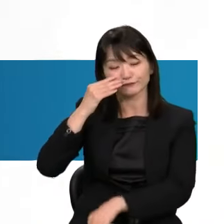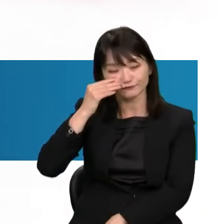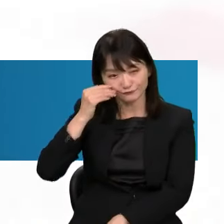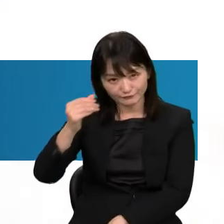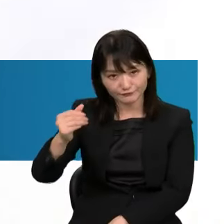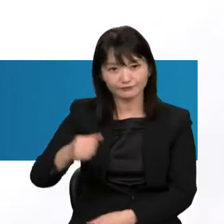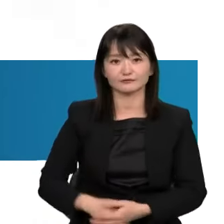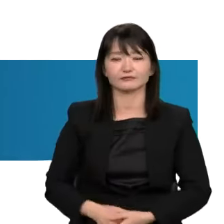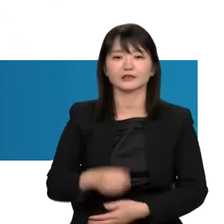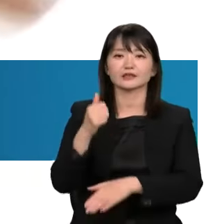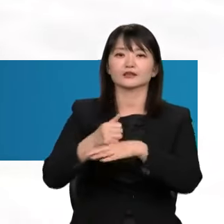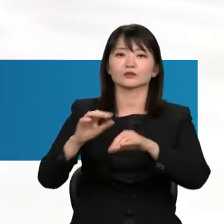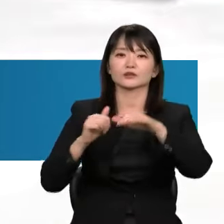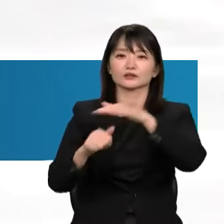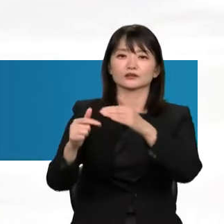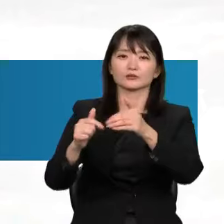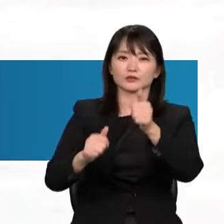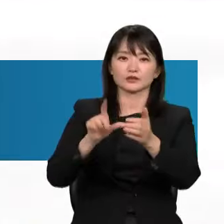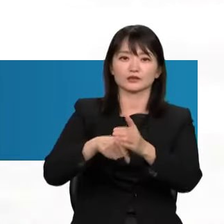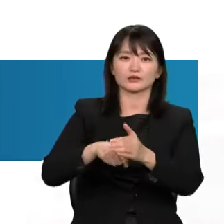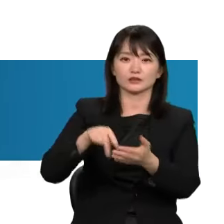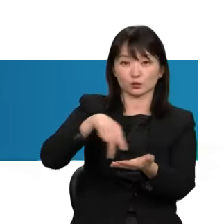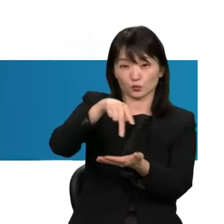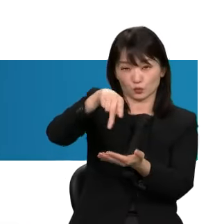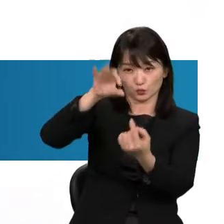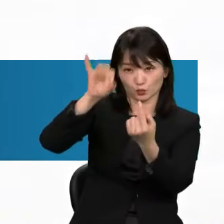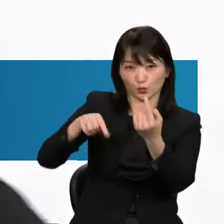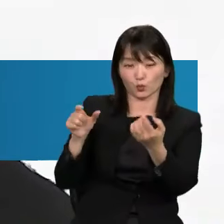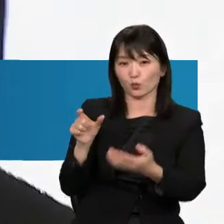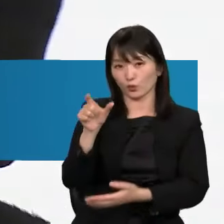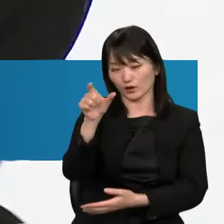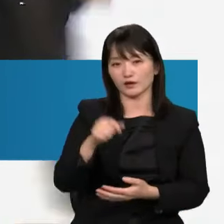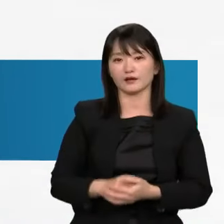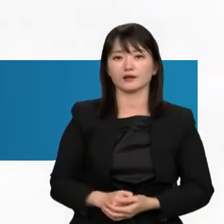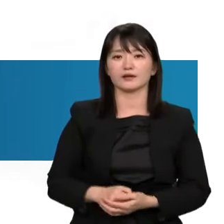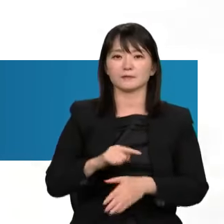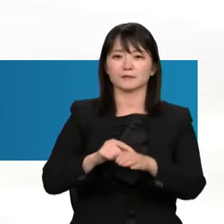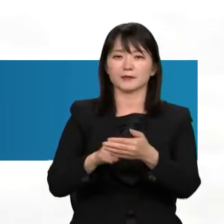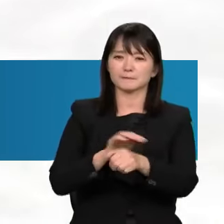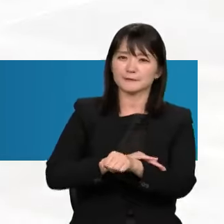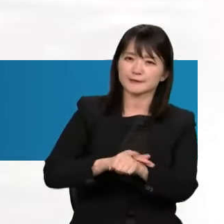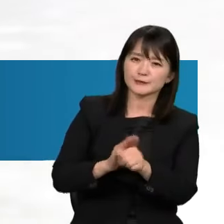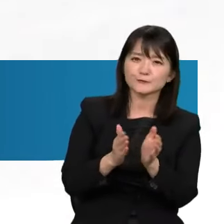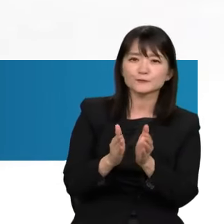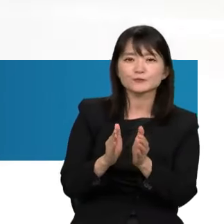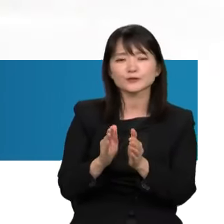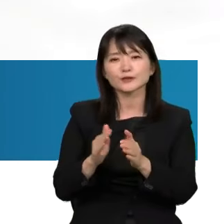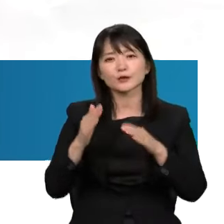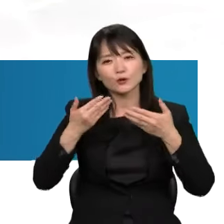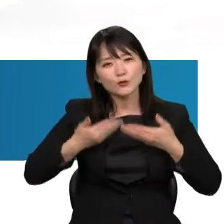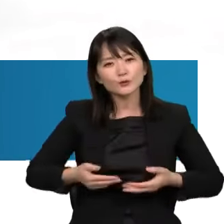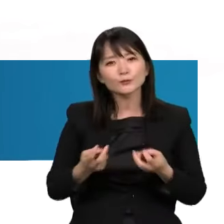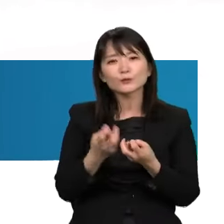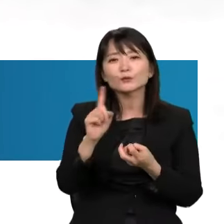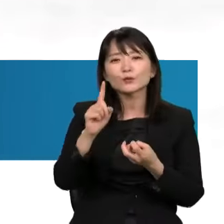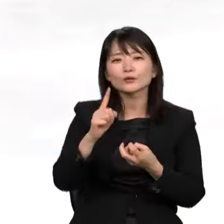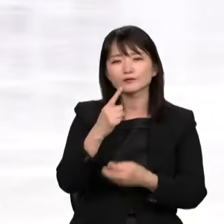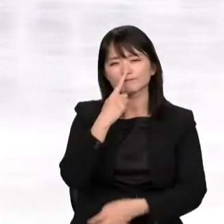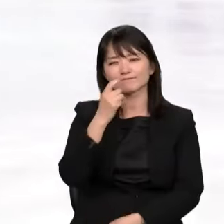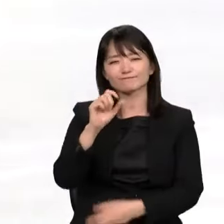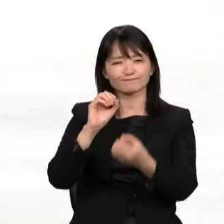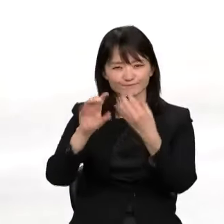결과 국가대표 선발전에서 쇼트 프로그램 1위에 올랐는데요. 마음을 다잡는 방법이 뭐냐고 물었더니 아주 근사한